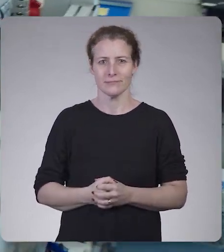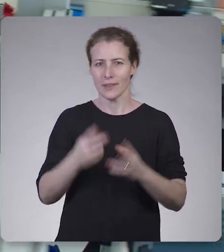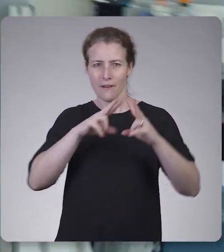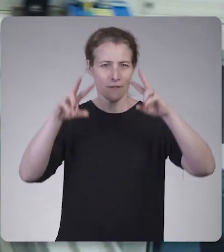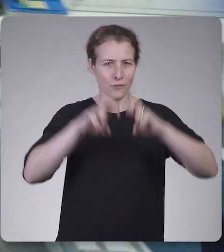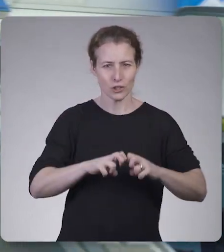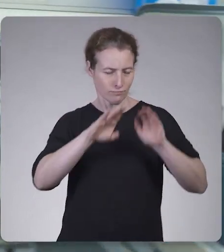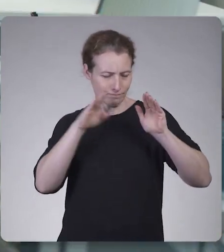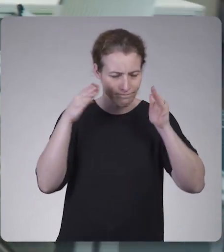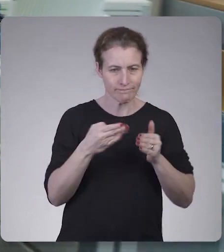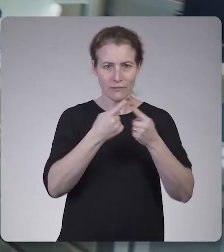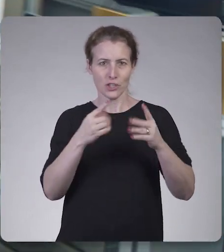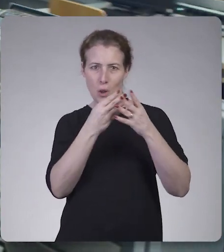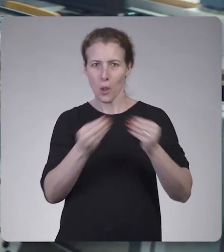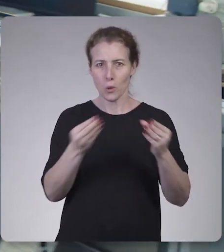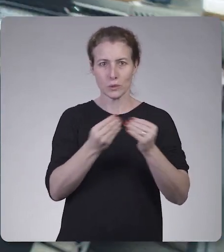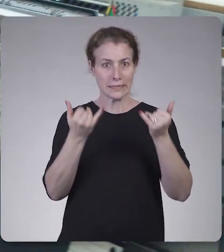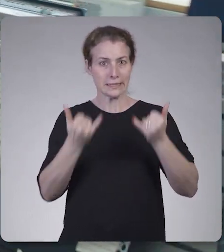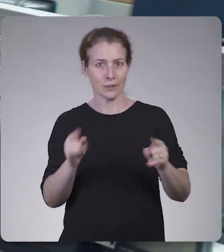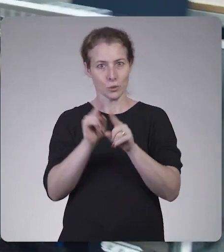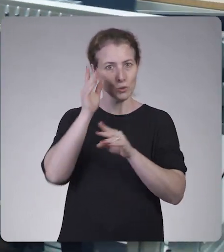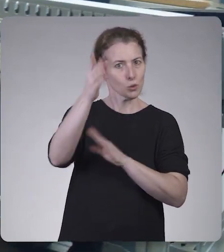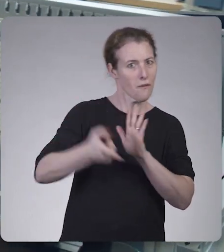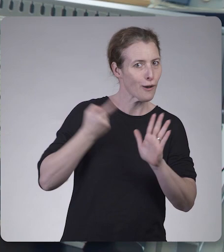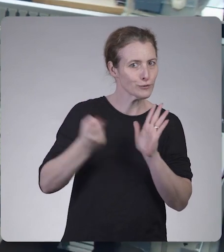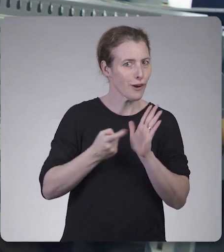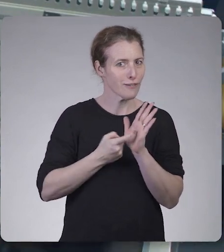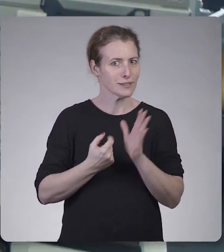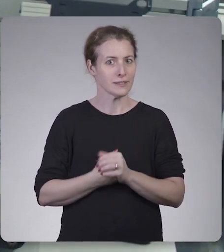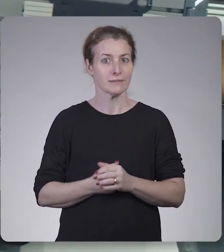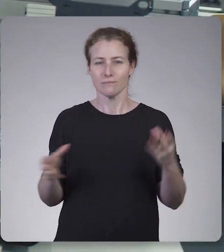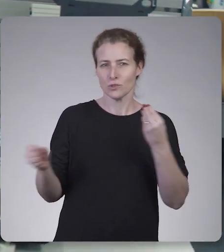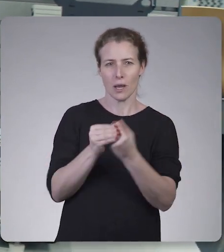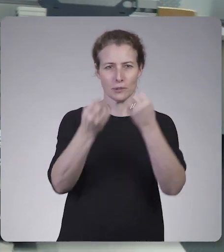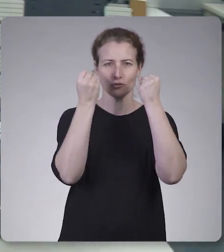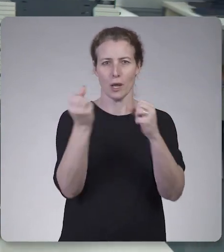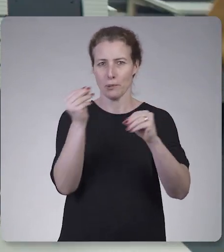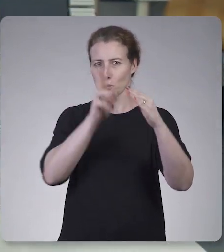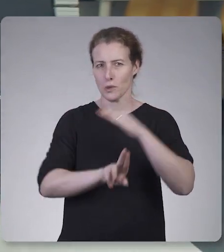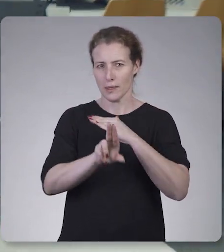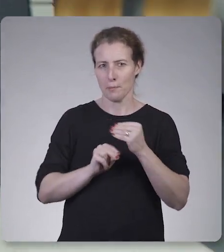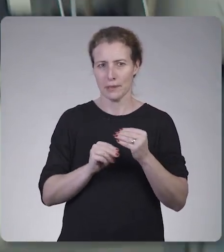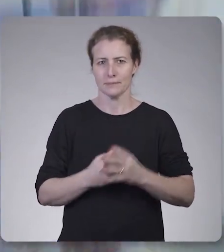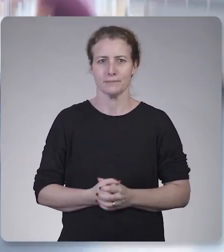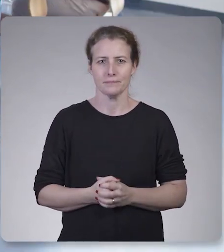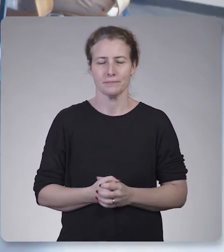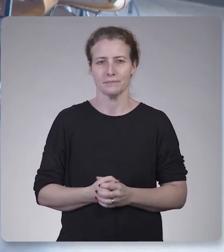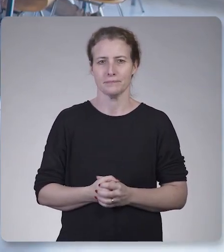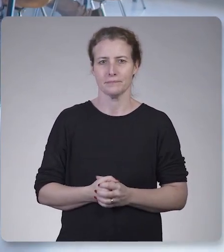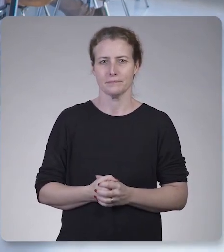Wir forschen intensiv an Lösungen für aktuelle und zukünftige Herausforderungen und arbeiten dabei eng mit Unternehmen zusammen.